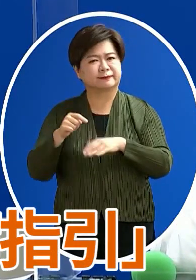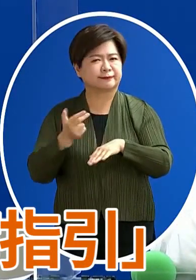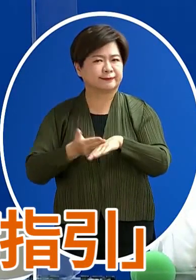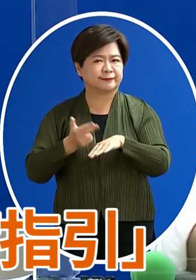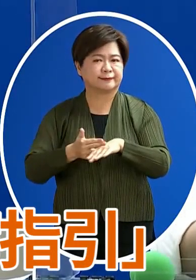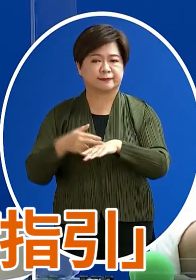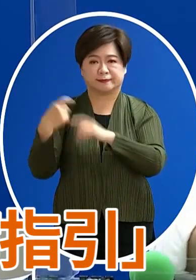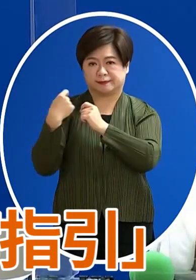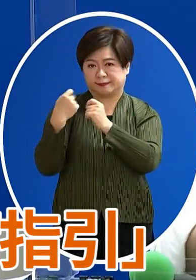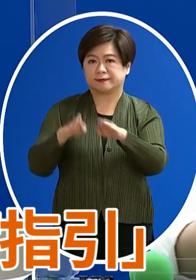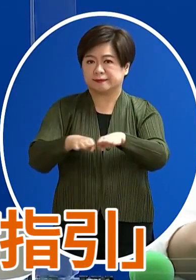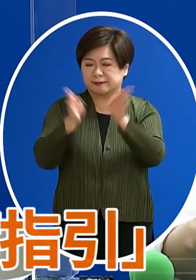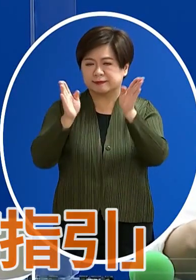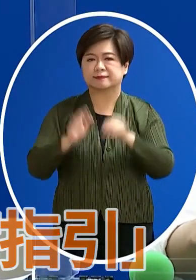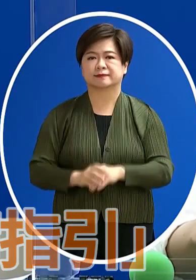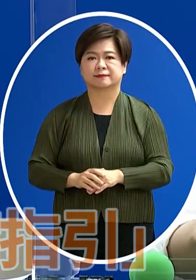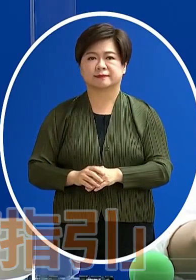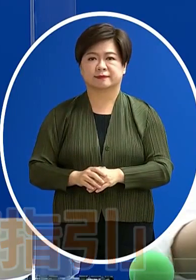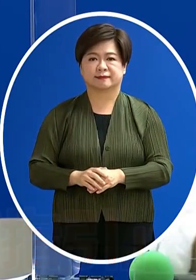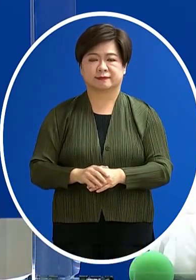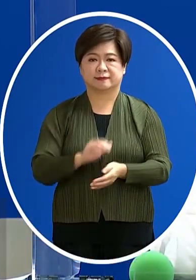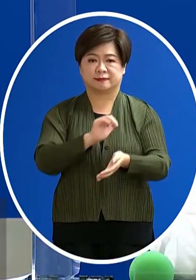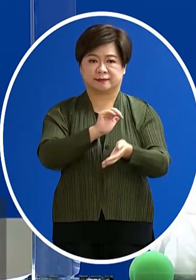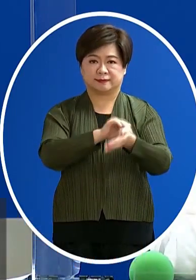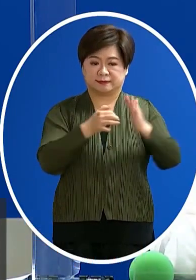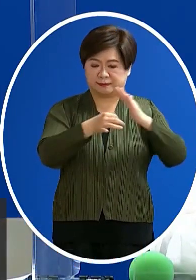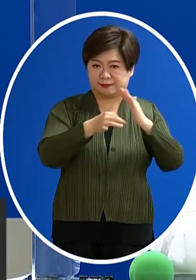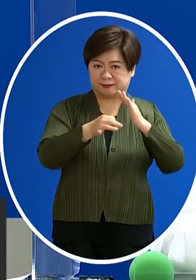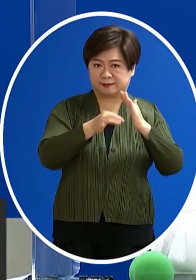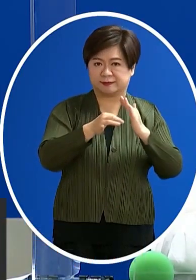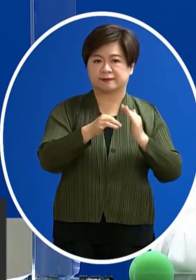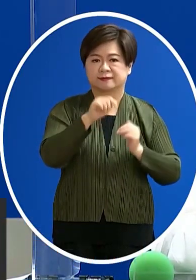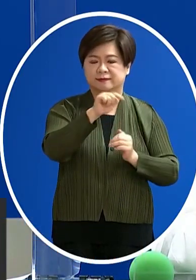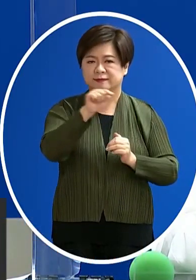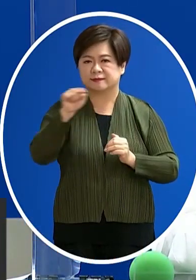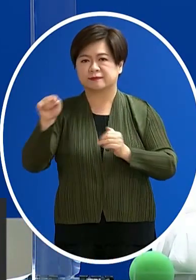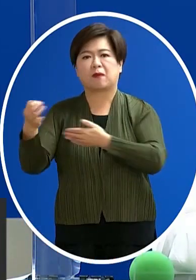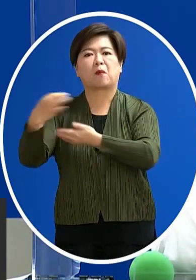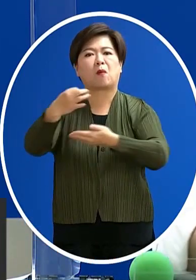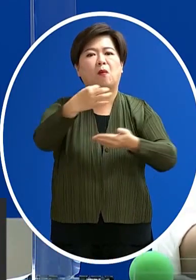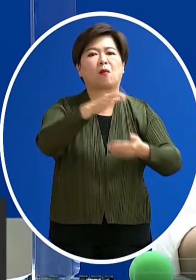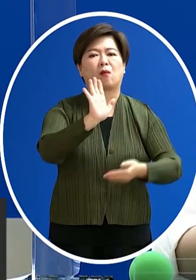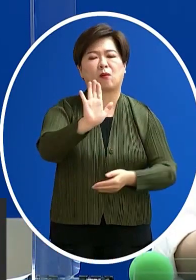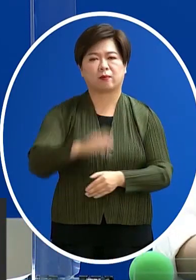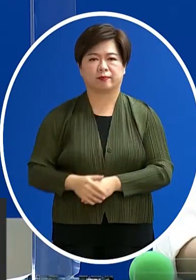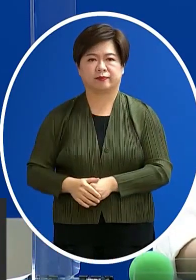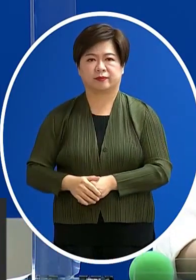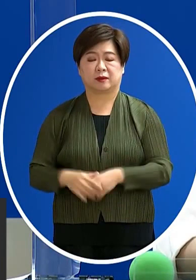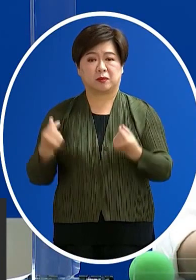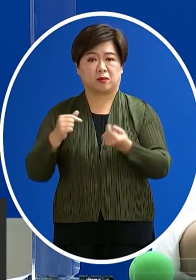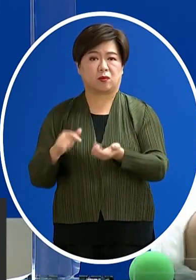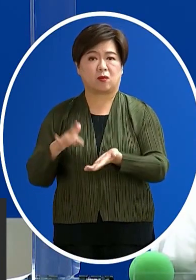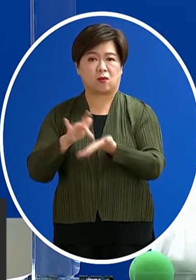为最近已经开始在这个所谓的医疗器材贩卖业者这边已经在开卖了哈，所以比如说在药